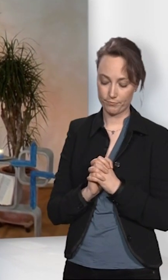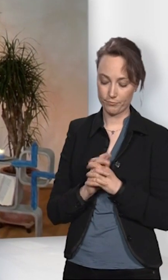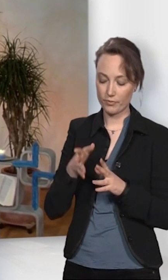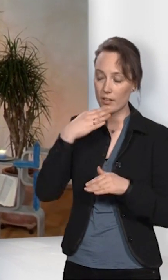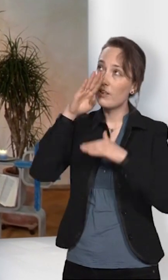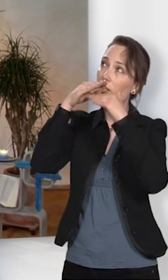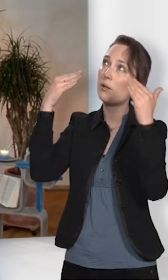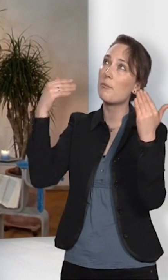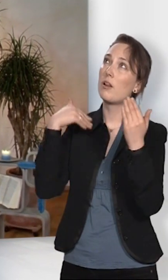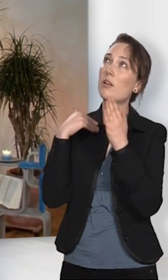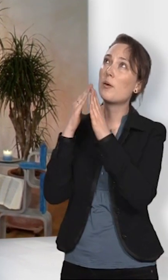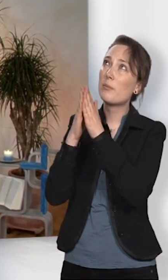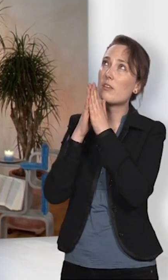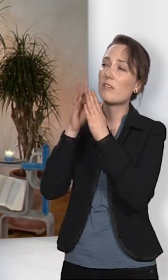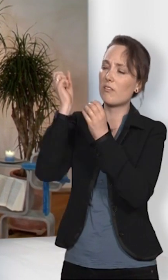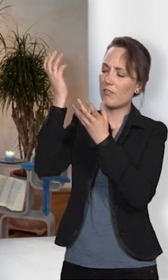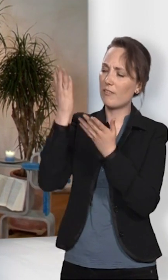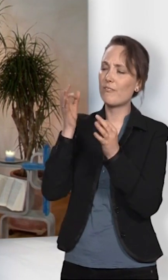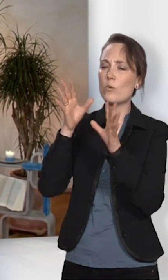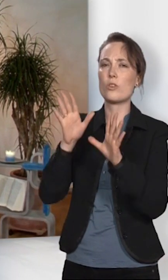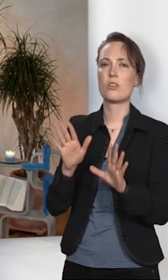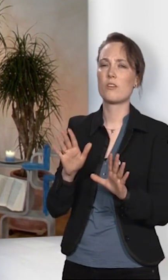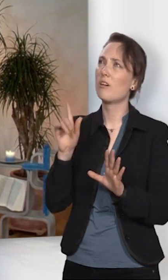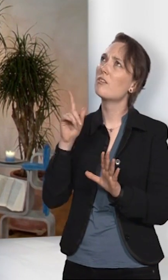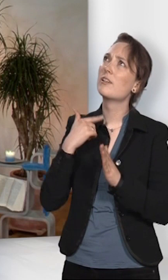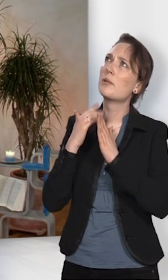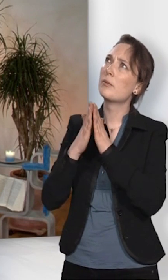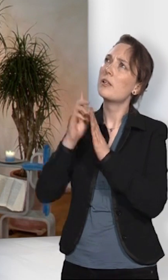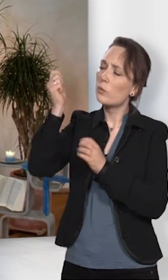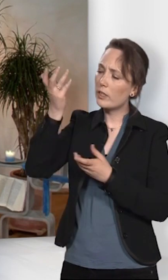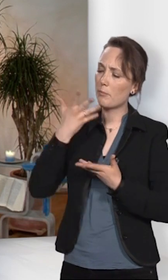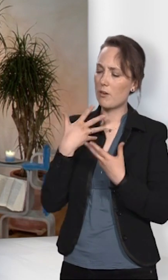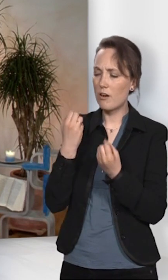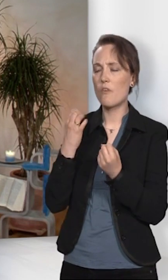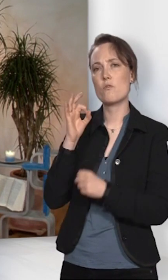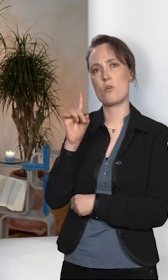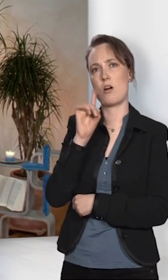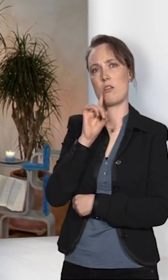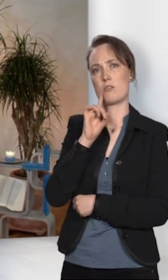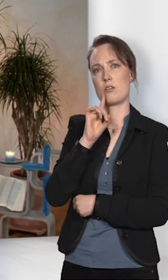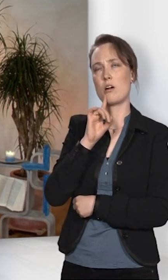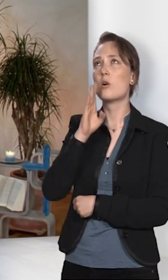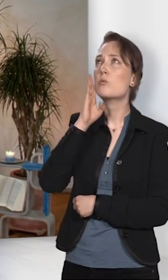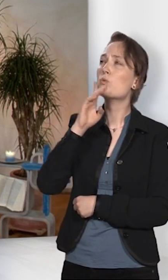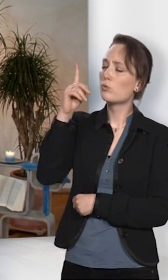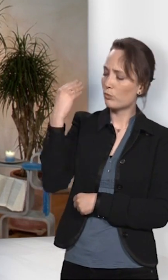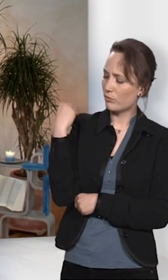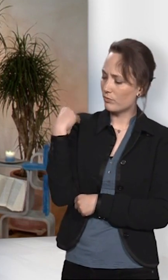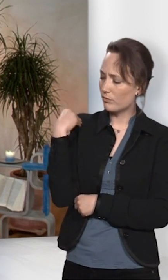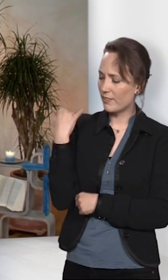bitte dich nicht um ein Wunder, sondern um die Kraft für den Alltag. Lehre mich die Kunst der kleinen